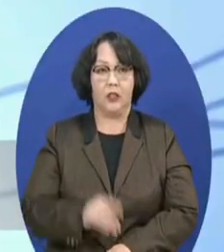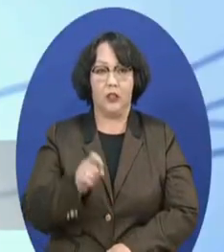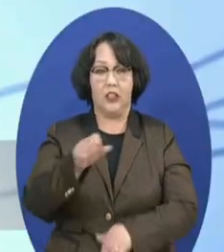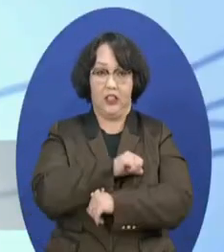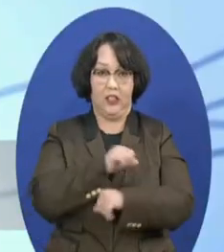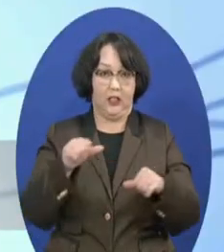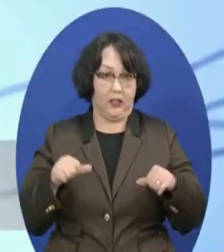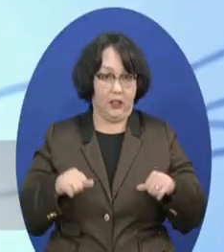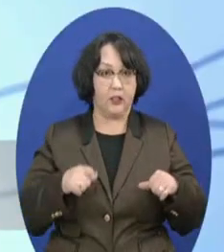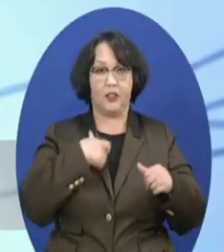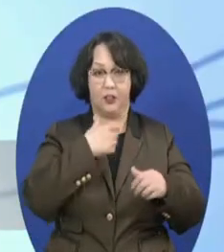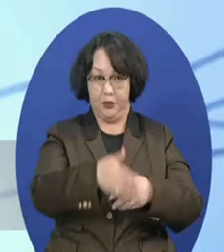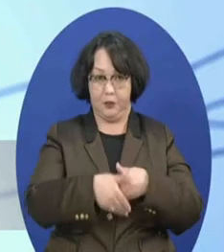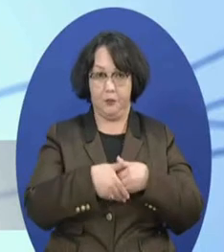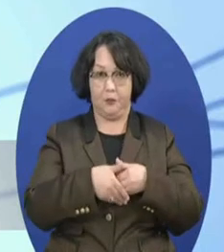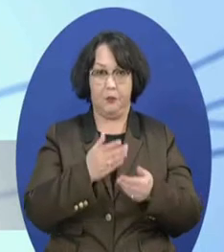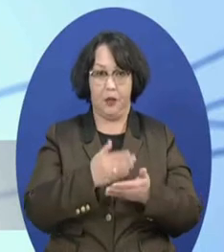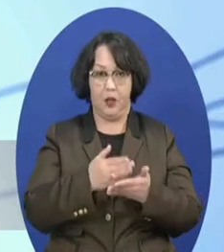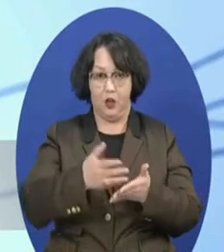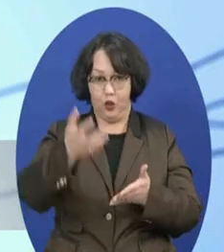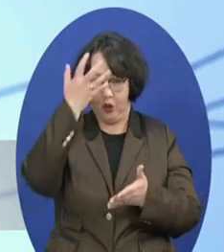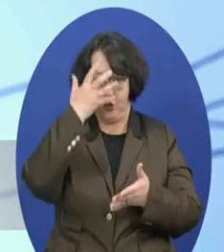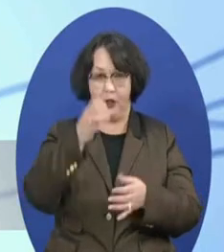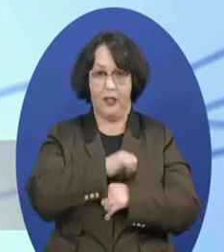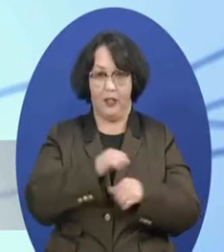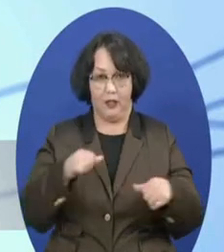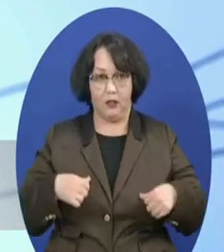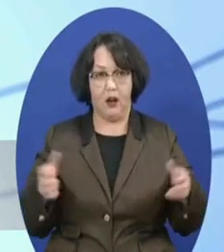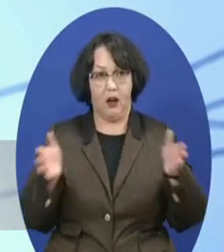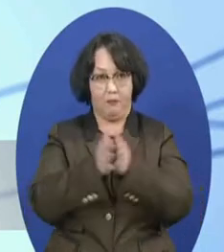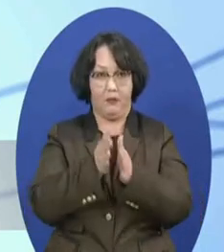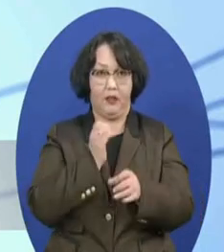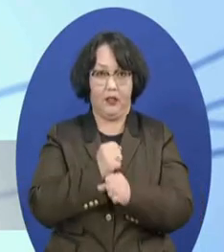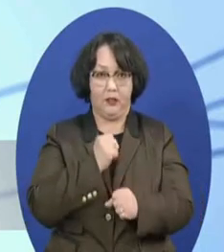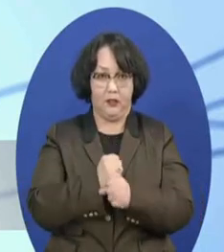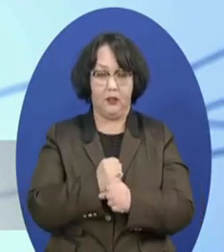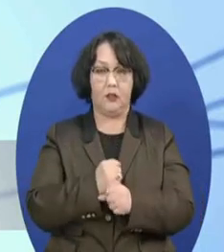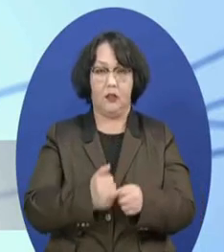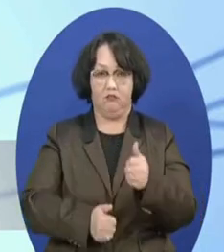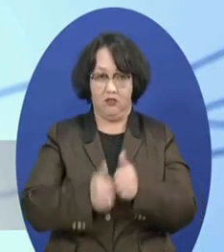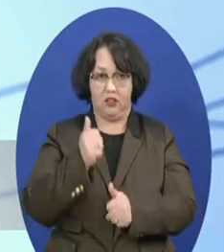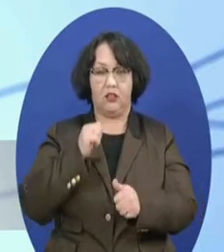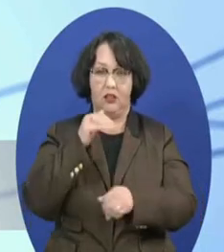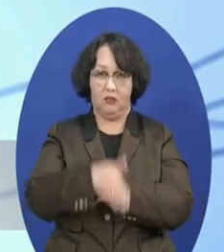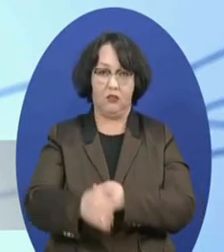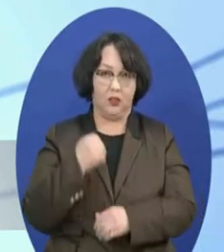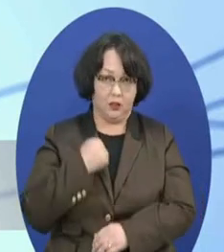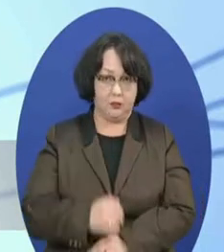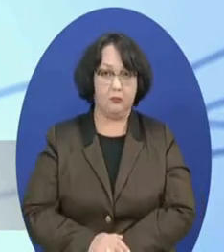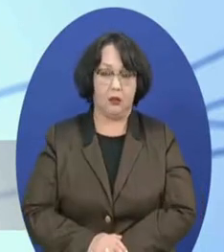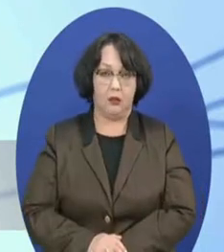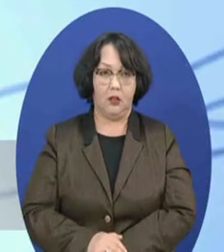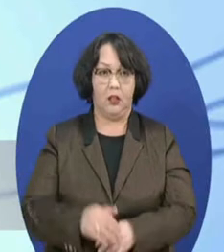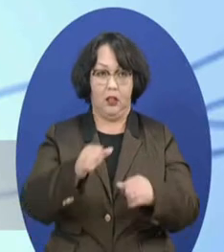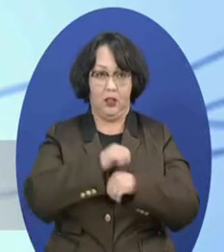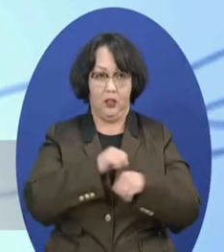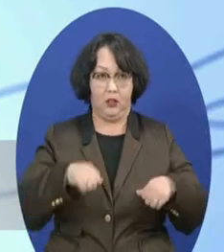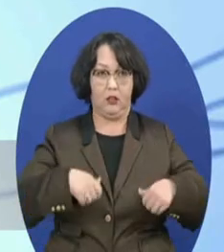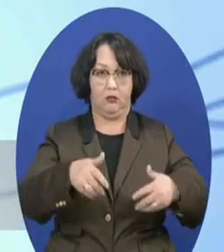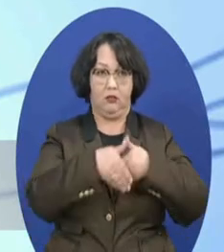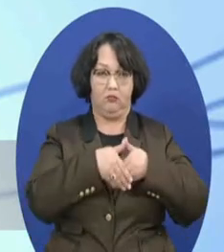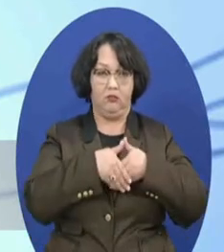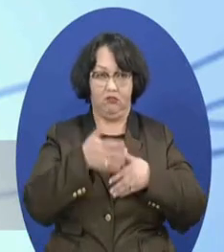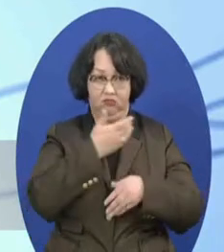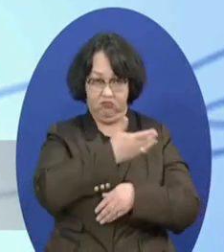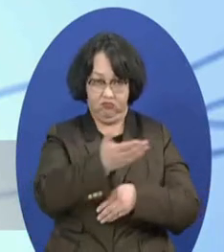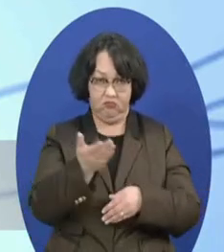Үүнийг ард түмэн маань дэмжсэн. Бид нар төр засаг ард түмнийхээ хамтын хүчин зүтгэлийн үр дүнд энэ ажлыг гүйцэтгэж чадсан. Ард түмний маань өргөн дэмжлэг